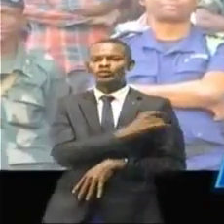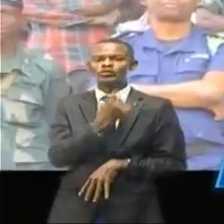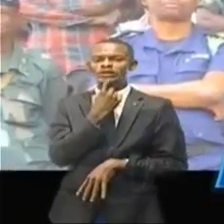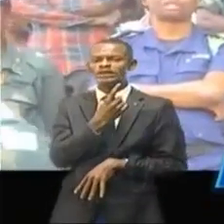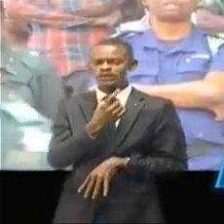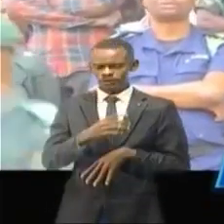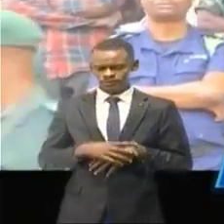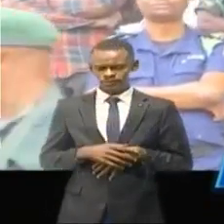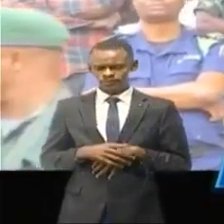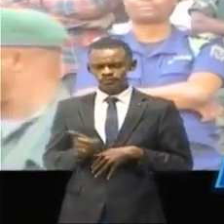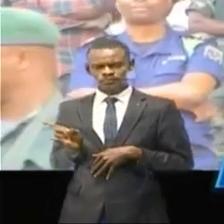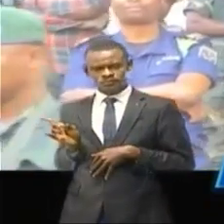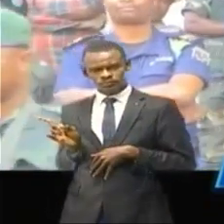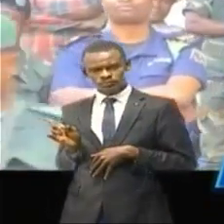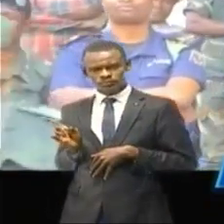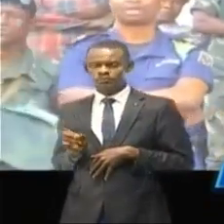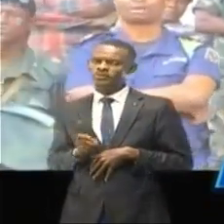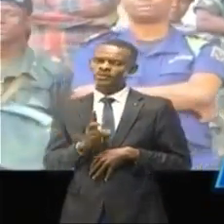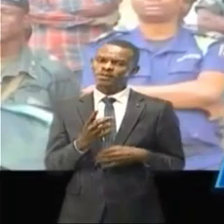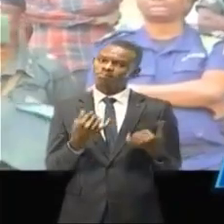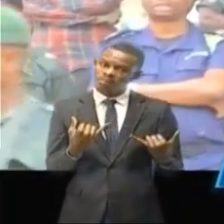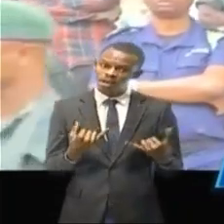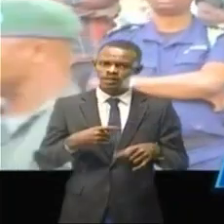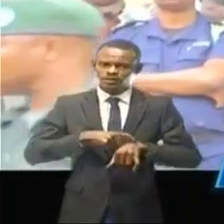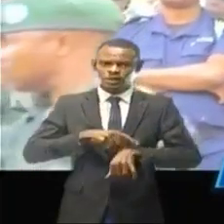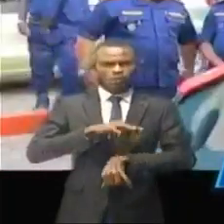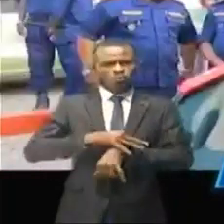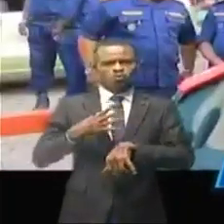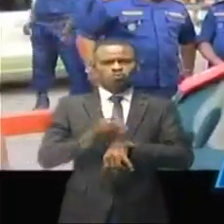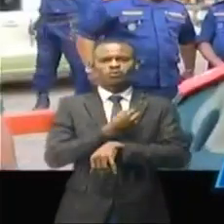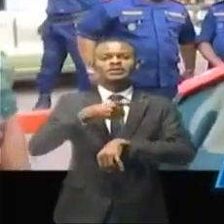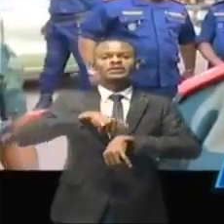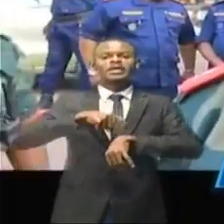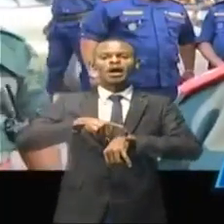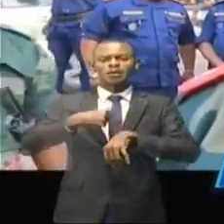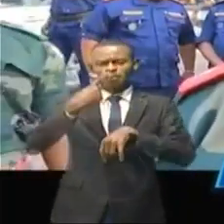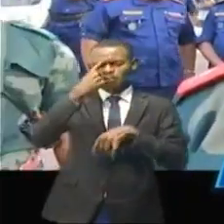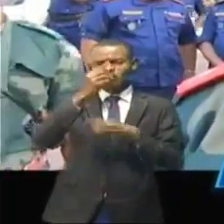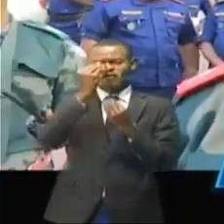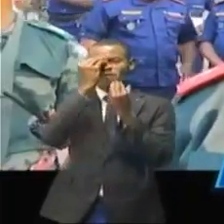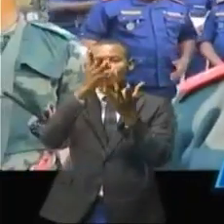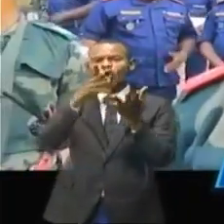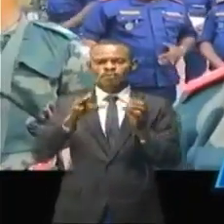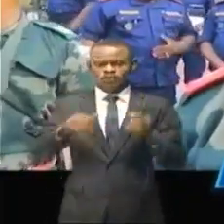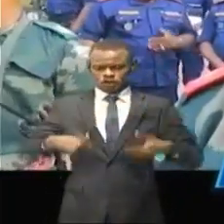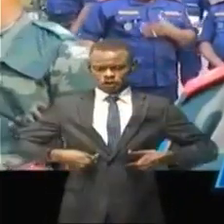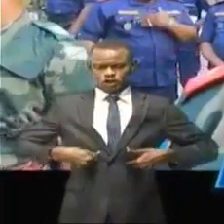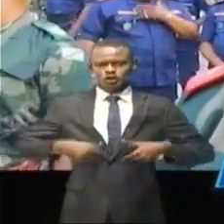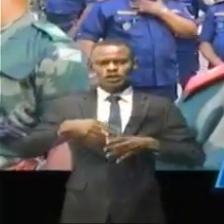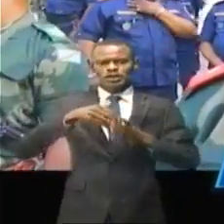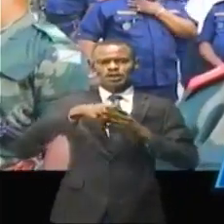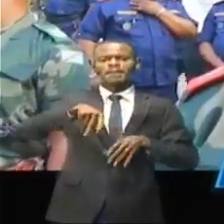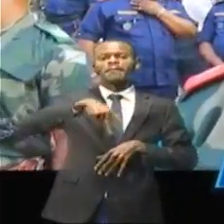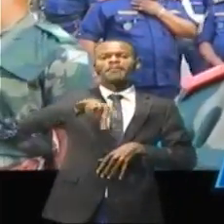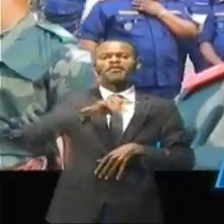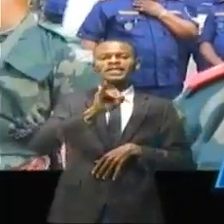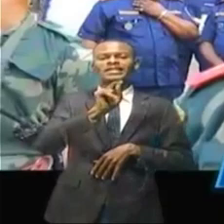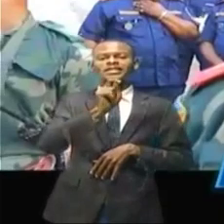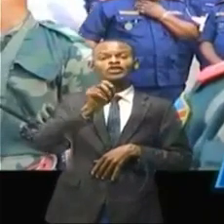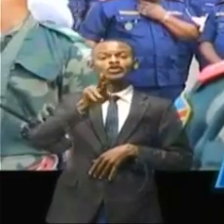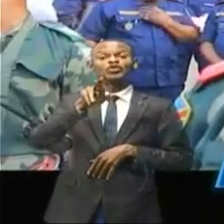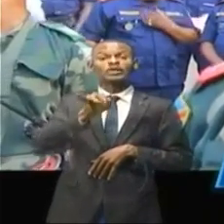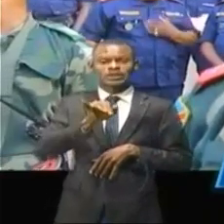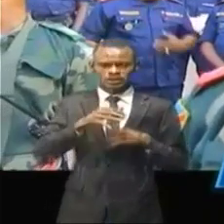le temps encore de lancer ce message à la jeunesse itourienne. Le bon chemin que vous devez suivre, c'est le chemin aujourd'hui